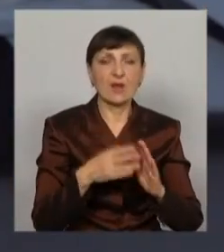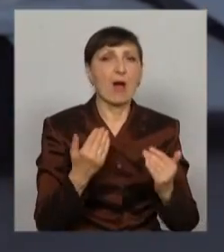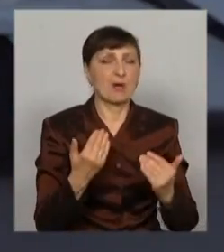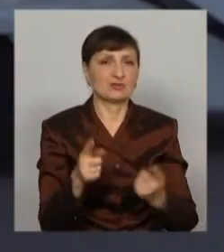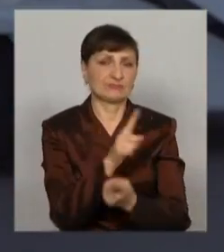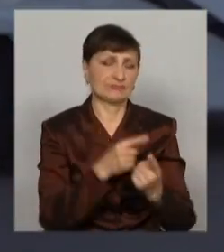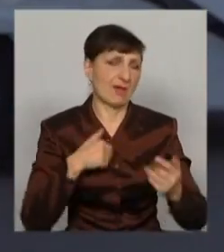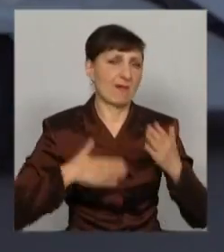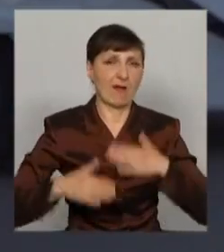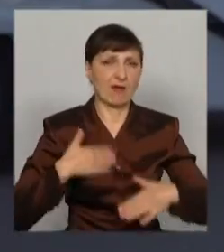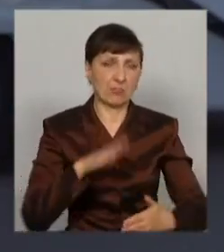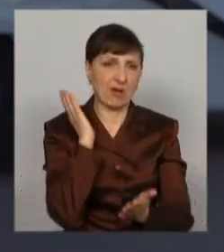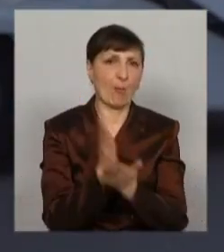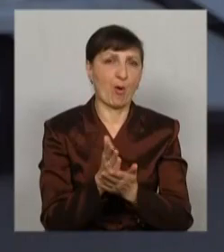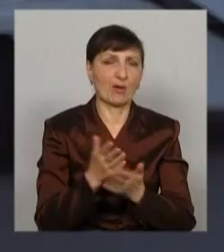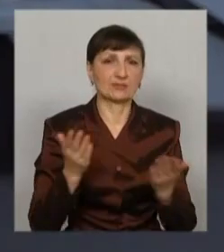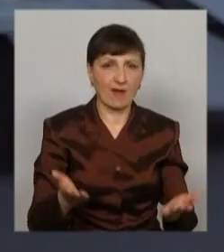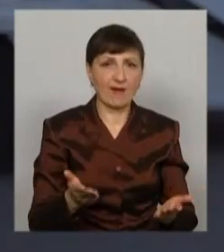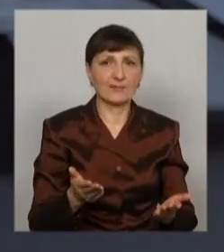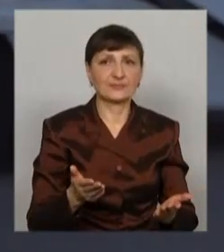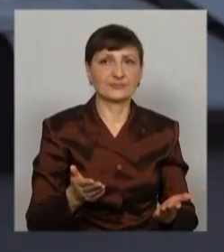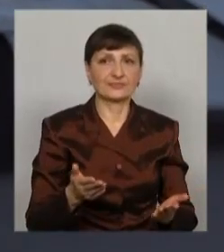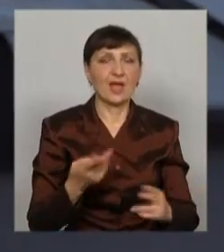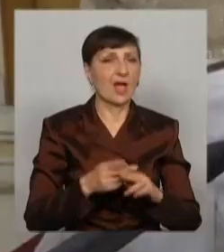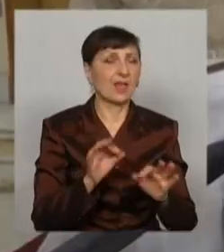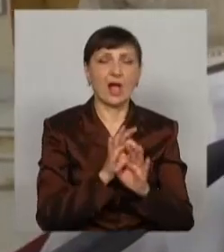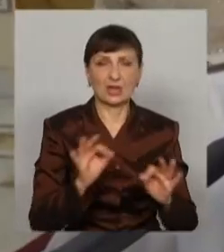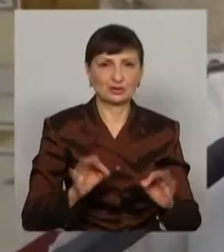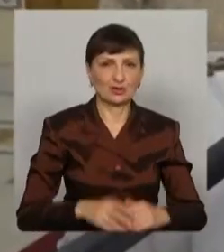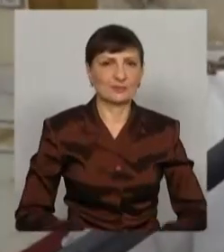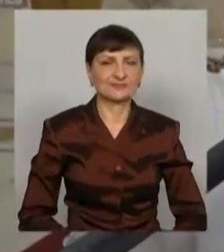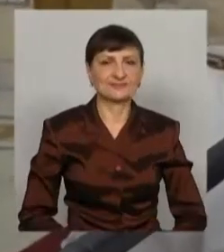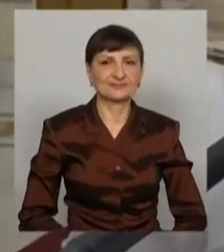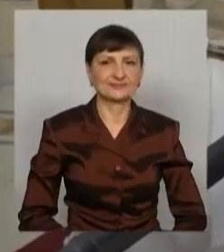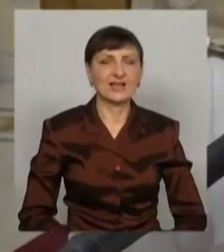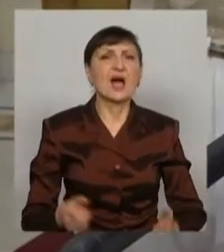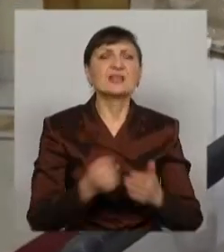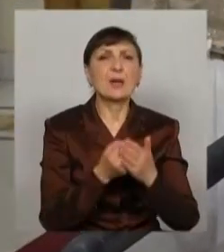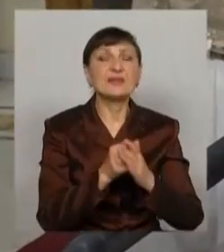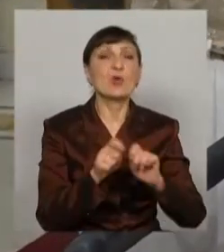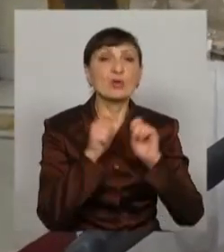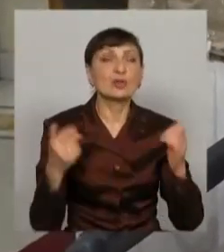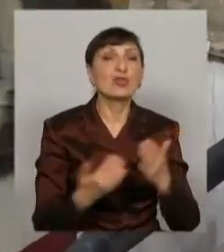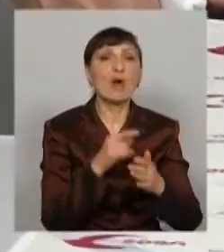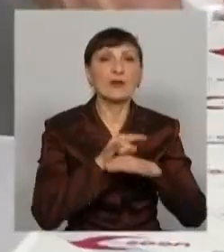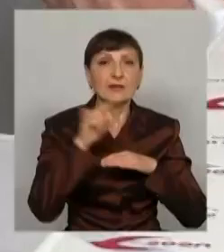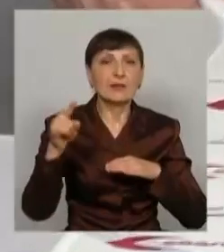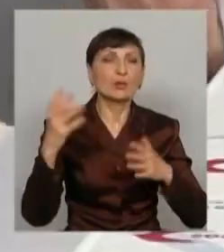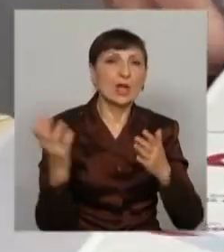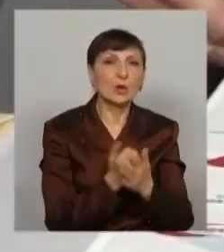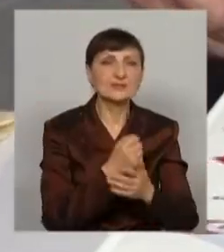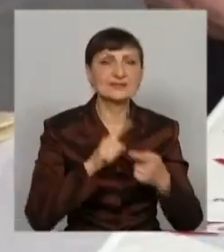Конечно, рад, конечно, рад. Это отлично. Добиться открытия нового маршрута удалось